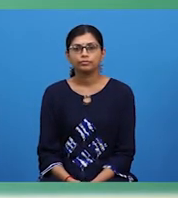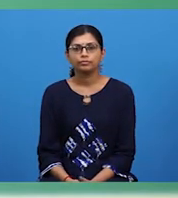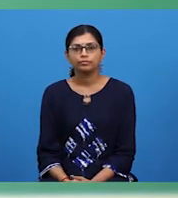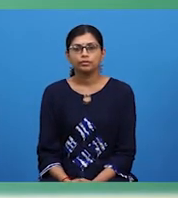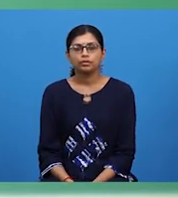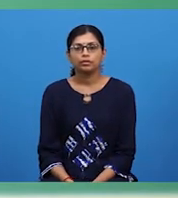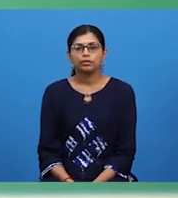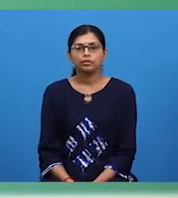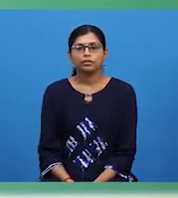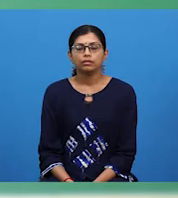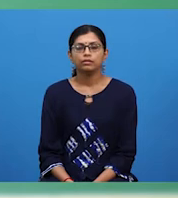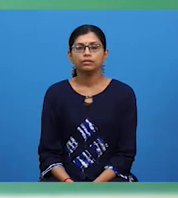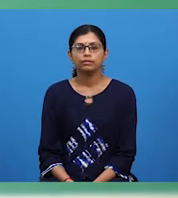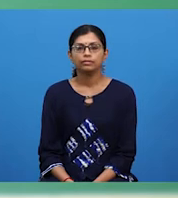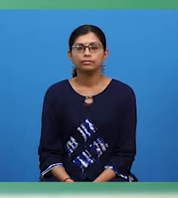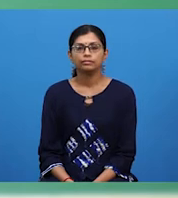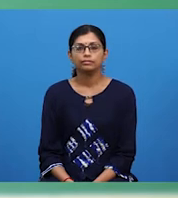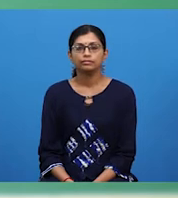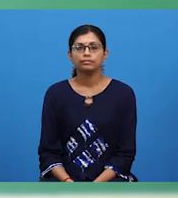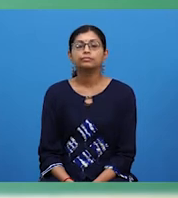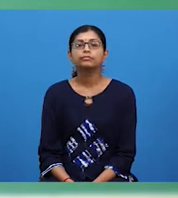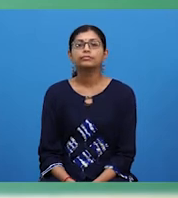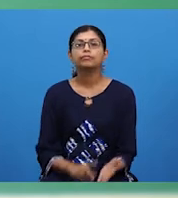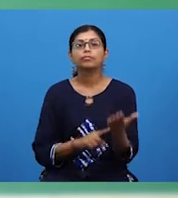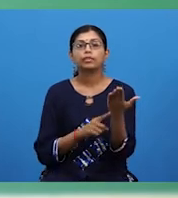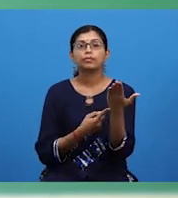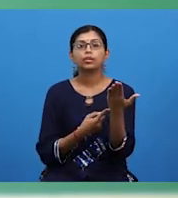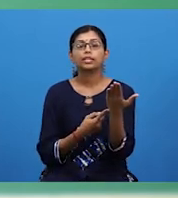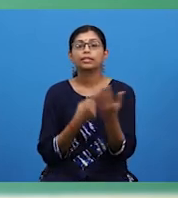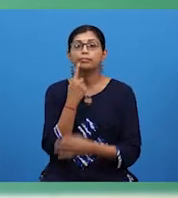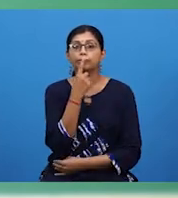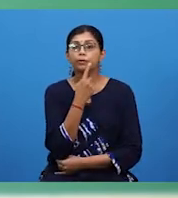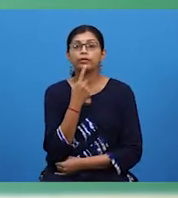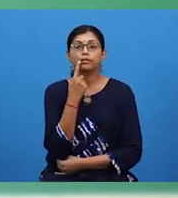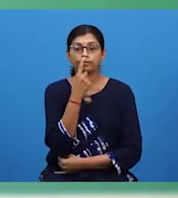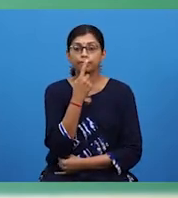Okey, di sini kita dapat melihat saluran pencernaan bermula di mulut.